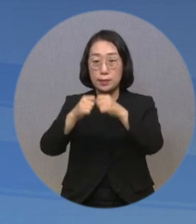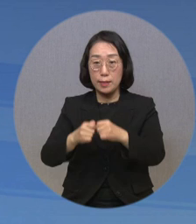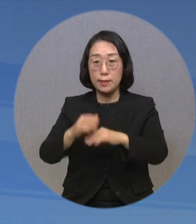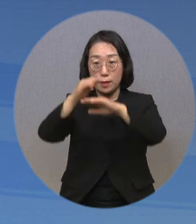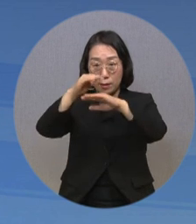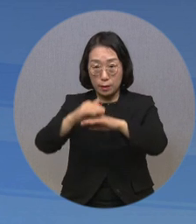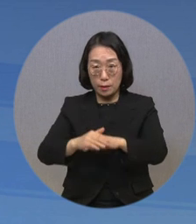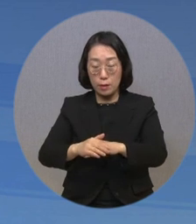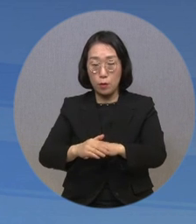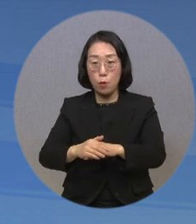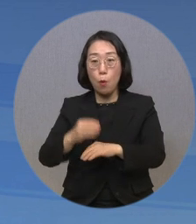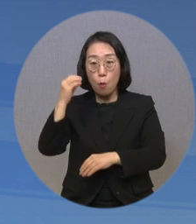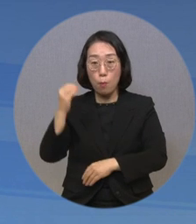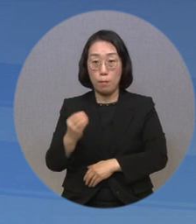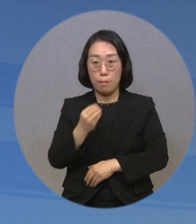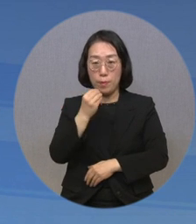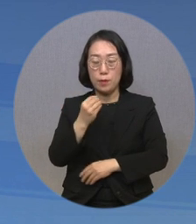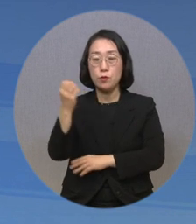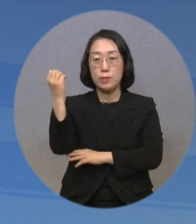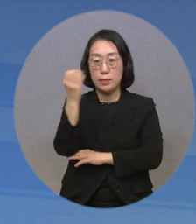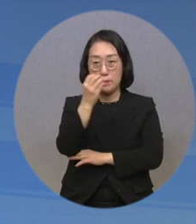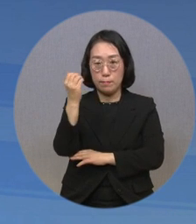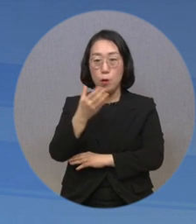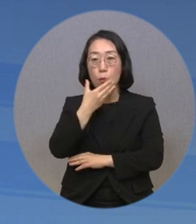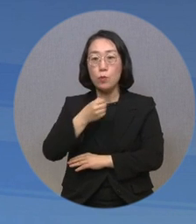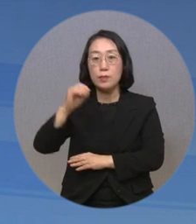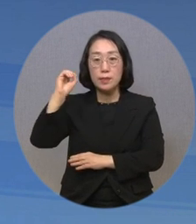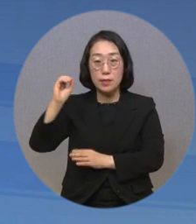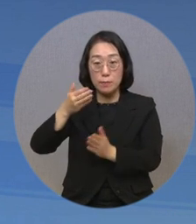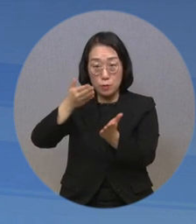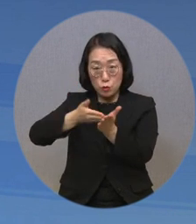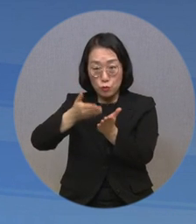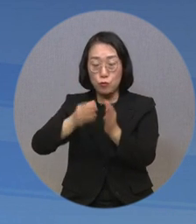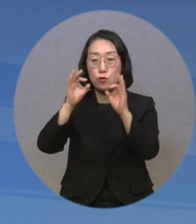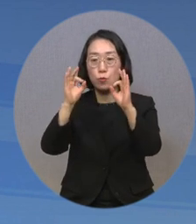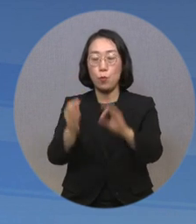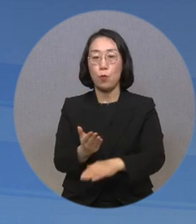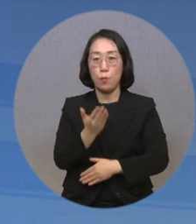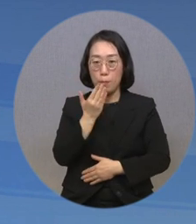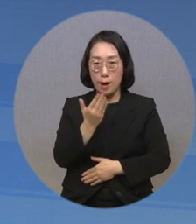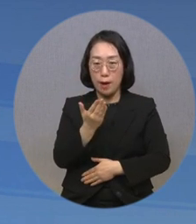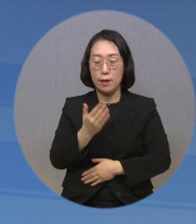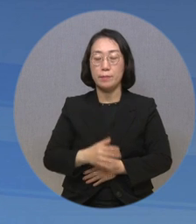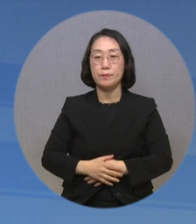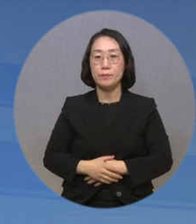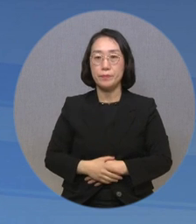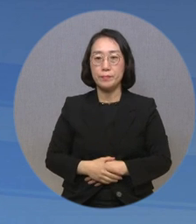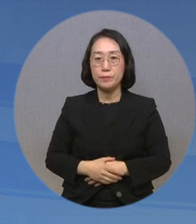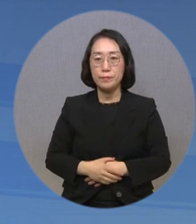사항은 웰피어뉴스 홈페이지와 장애인신문, 복지TV 뉴스를 통해 확인할 수 있습니다.